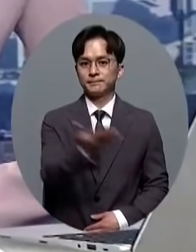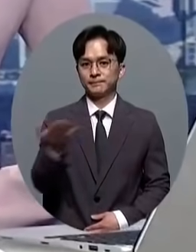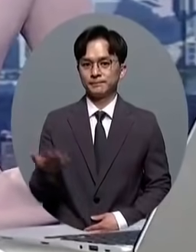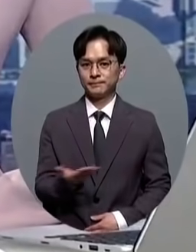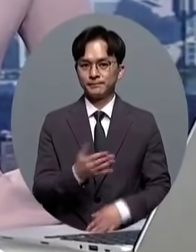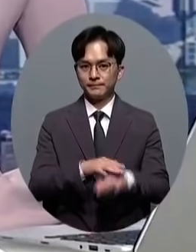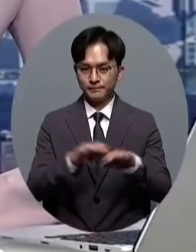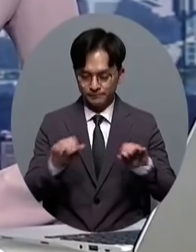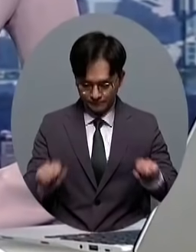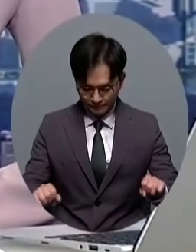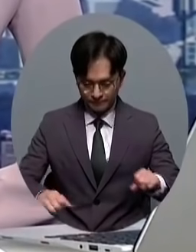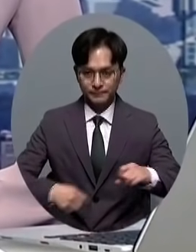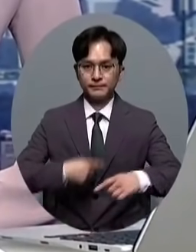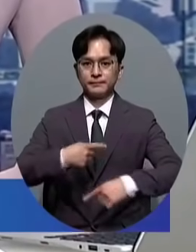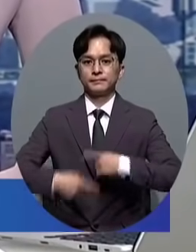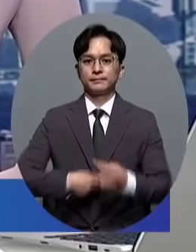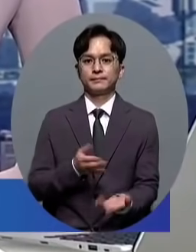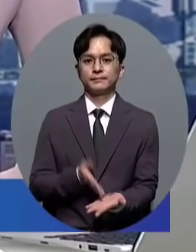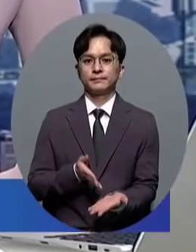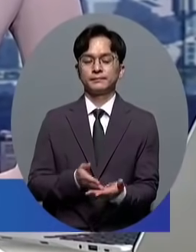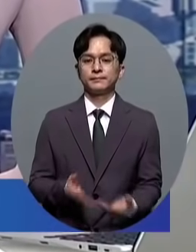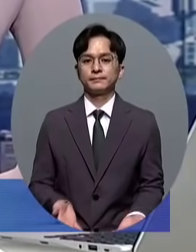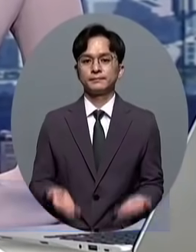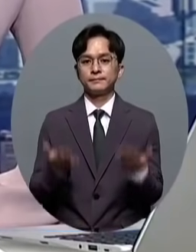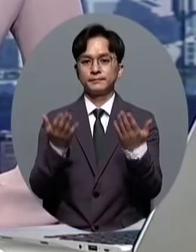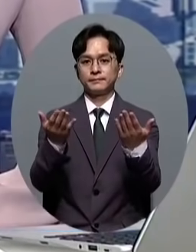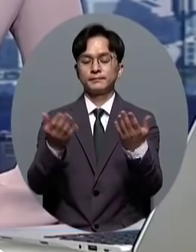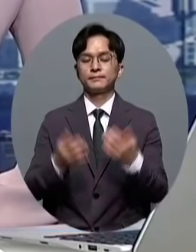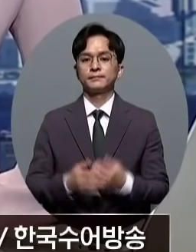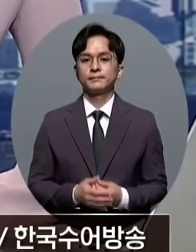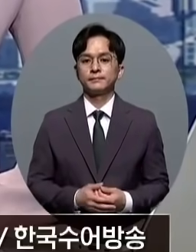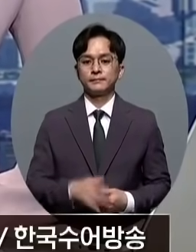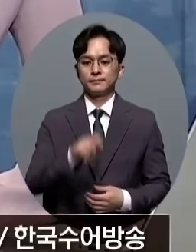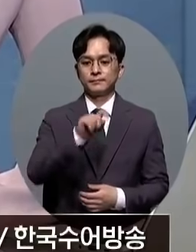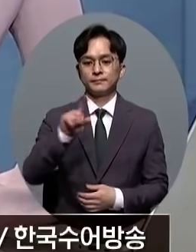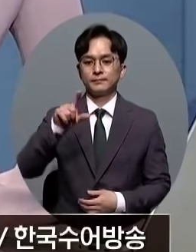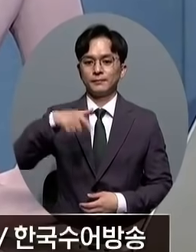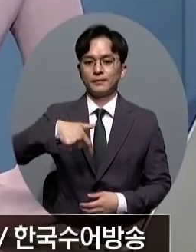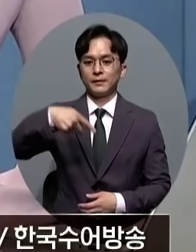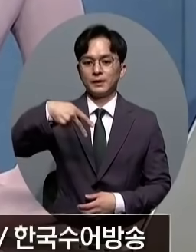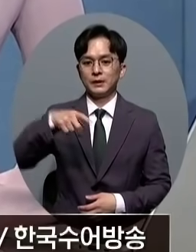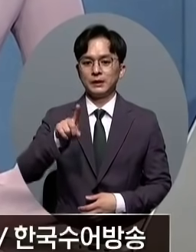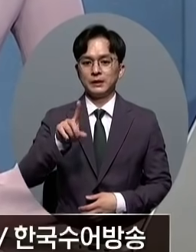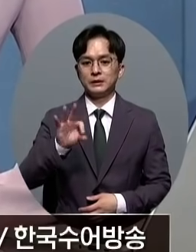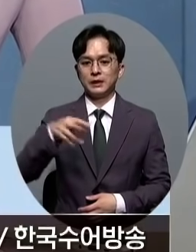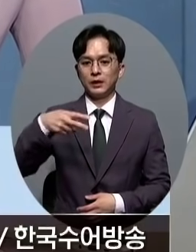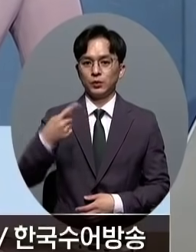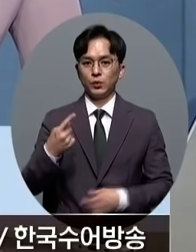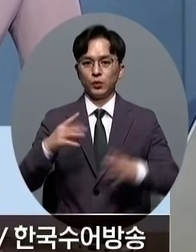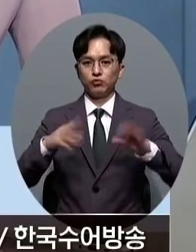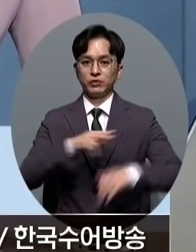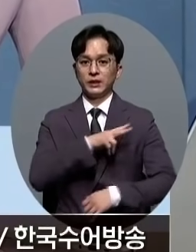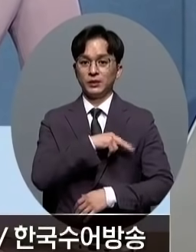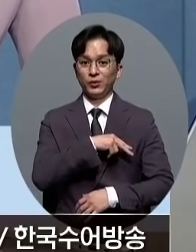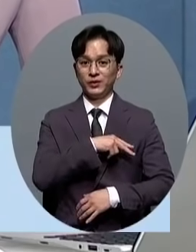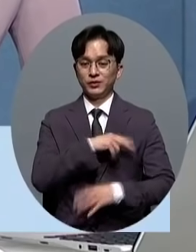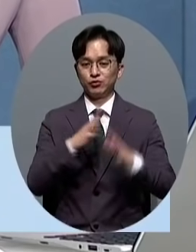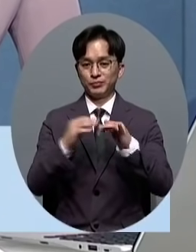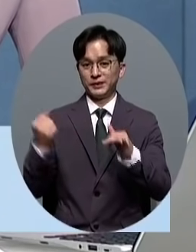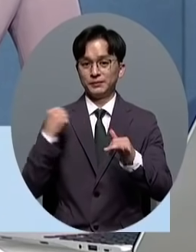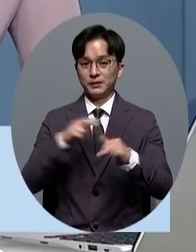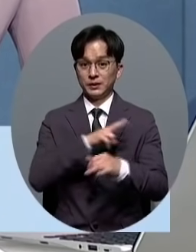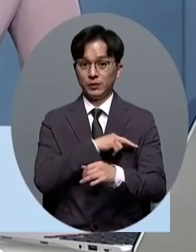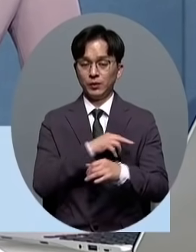시청자 여러분 안녕하십니까? 뉴스 현장 시작합니다. 아들의 거액 퇴직금 수령으로 논란의 중심에 섰던 곽상도 의원이